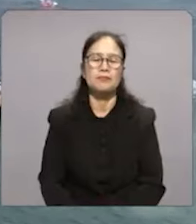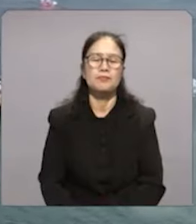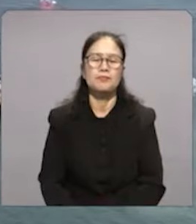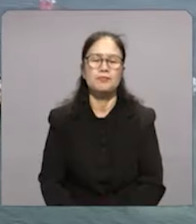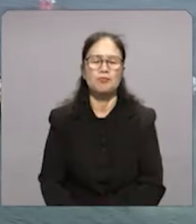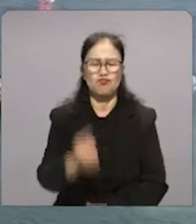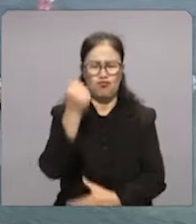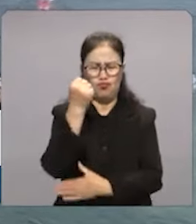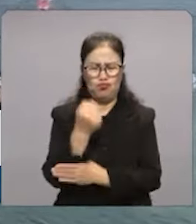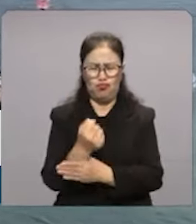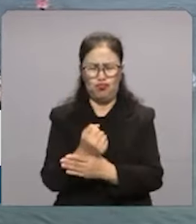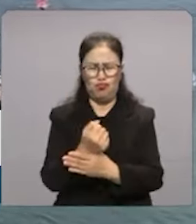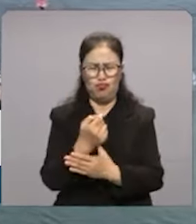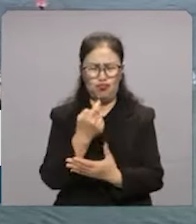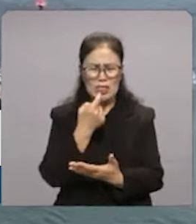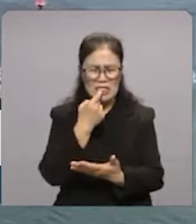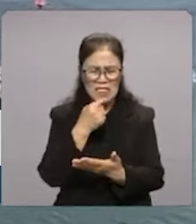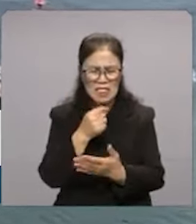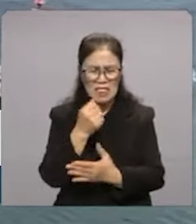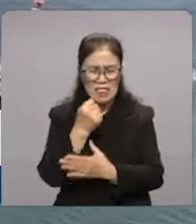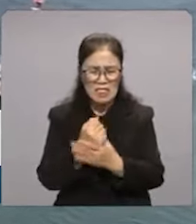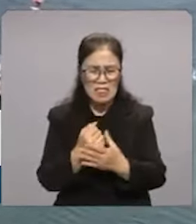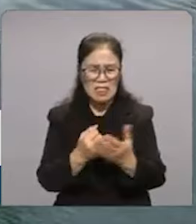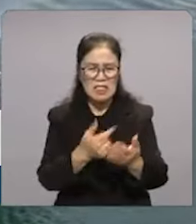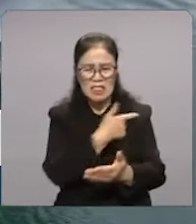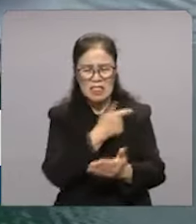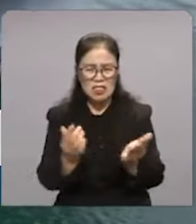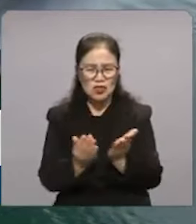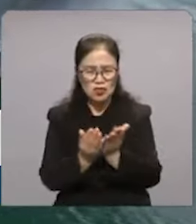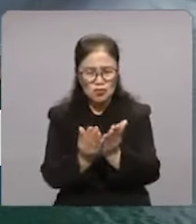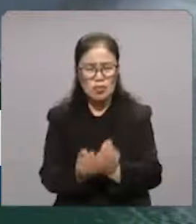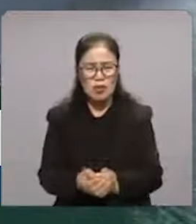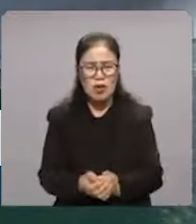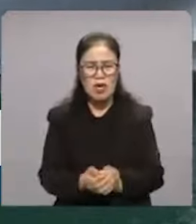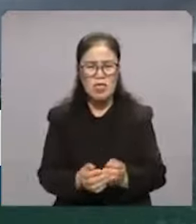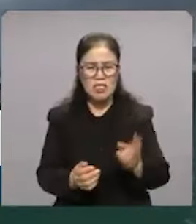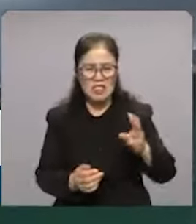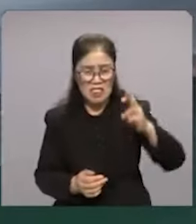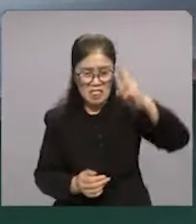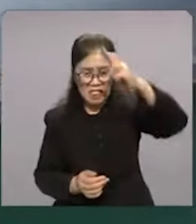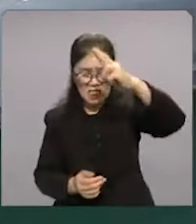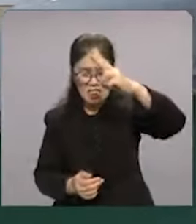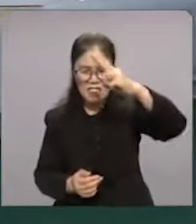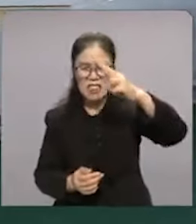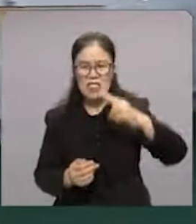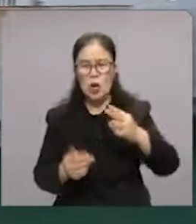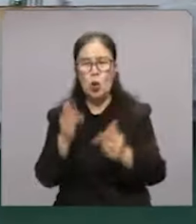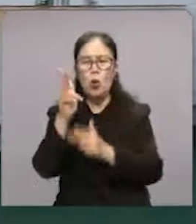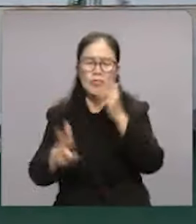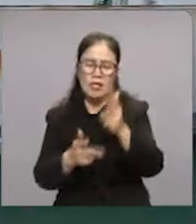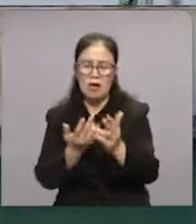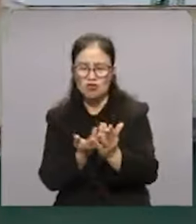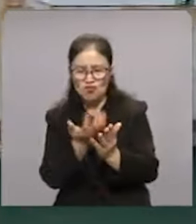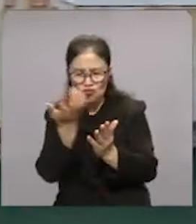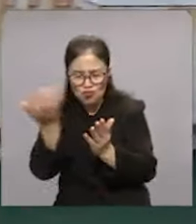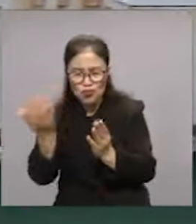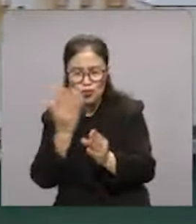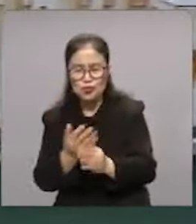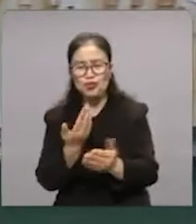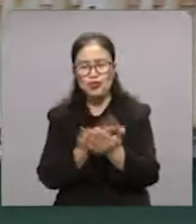낡고 녹슨 흔적이 역력한 대형 선박. 골리앗 크레인이 있는 조선소로 들어옵니다.